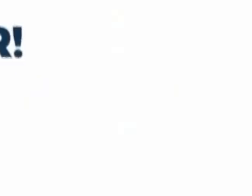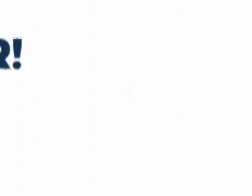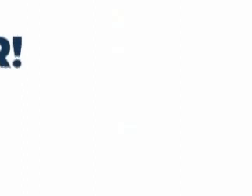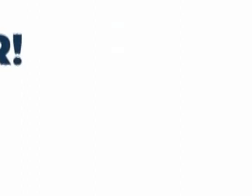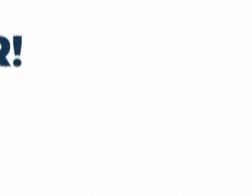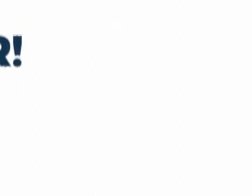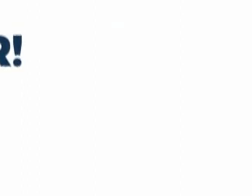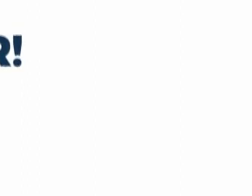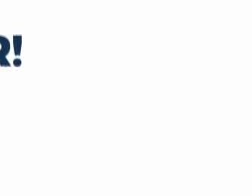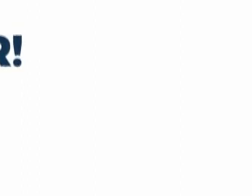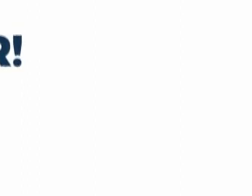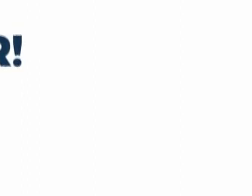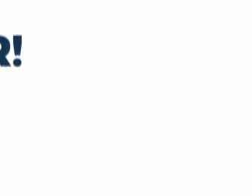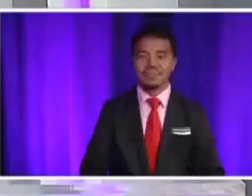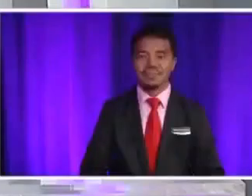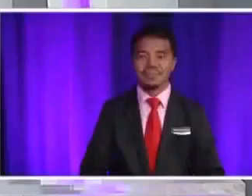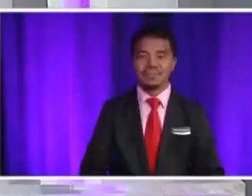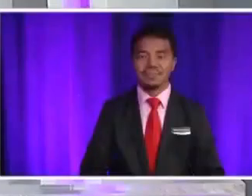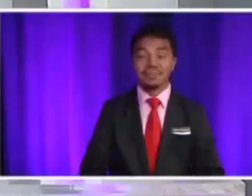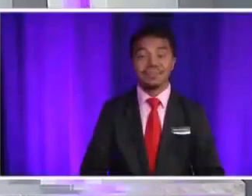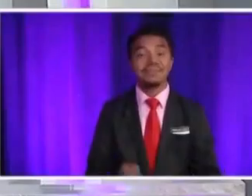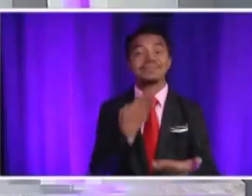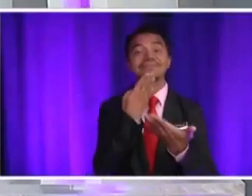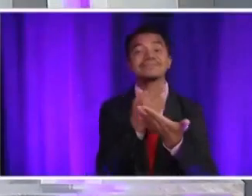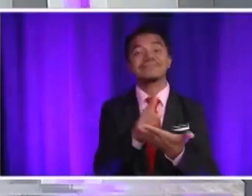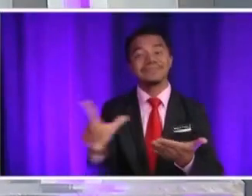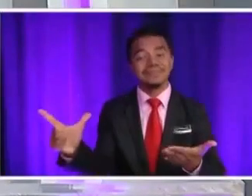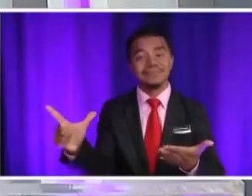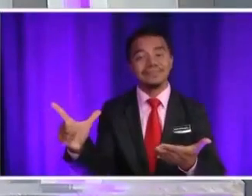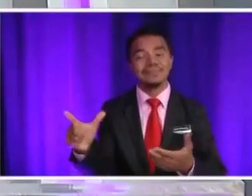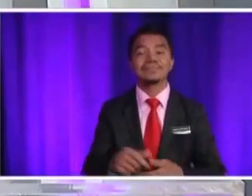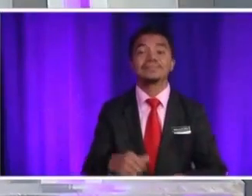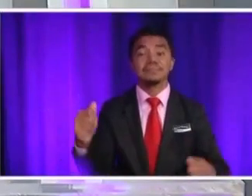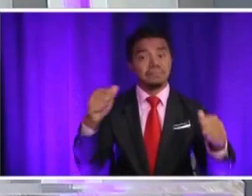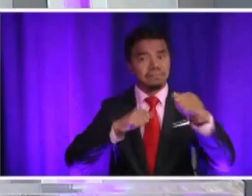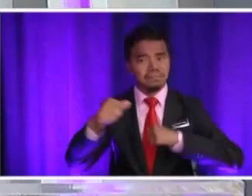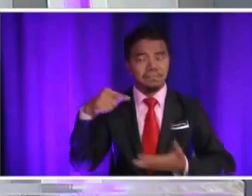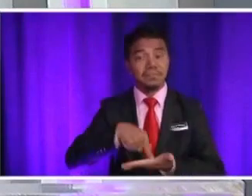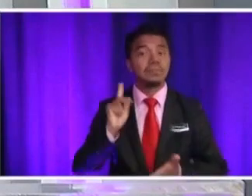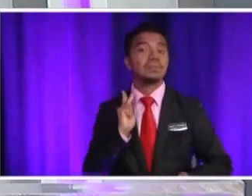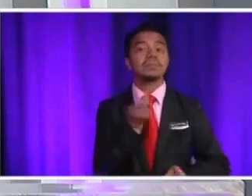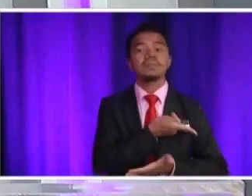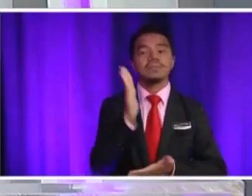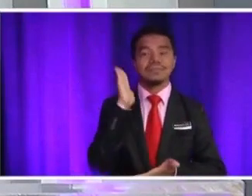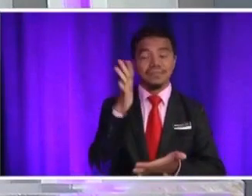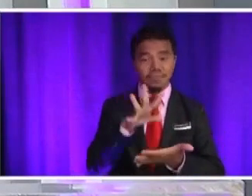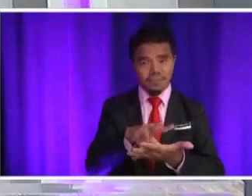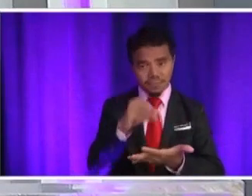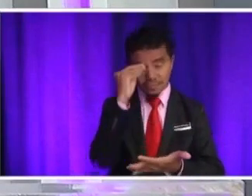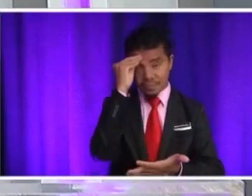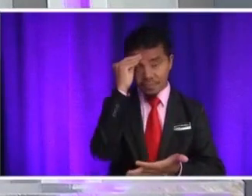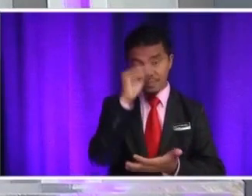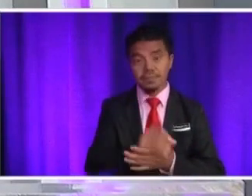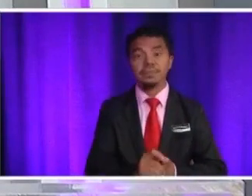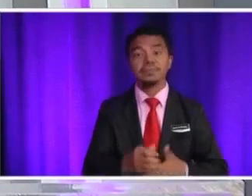Didik TV KPM. Baiklah, di segmen ini kita akan belajar pula tajuk atau subtajuknya